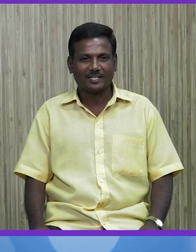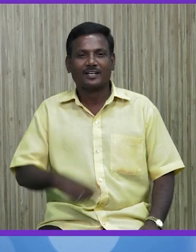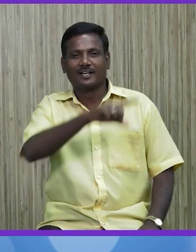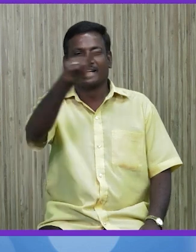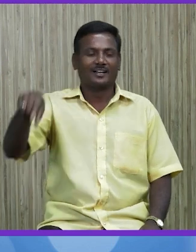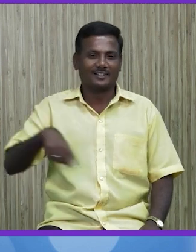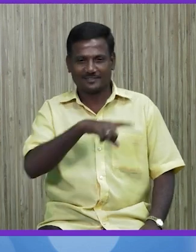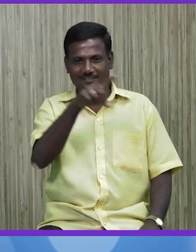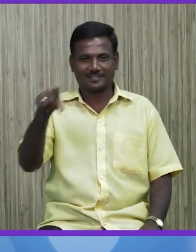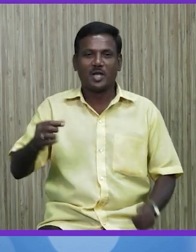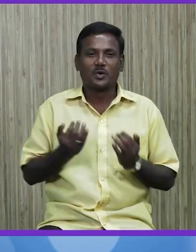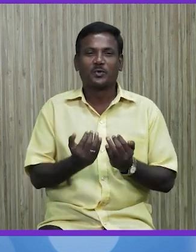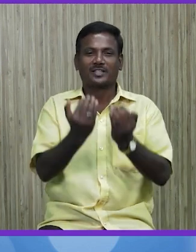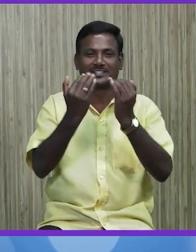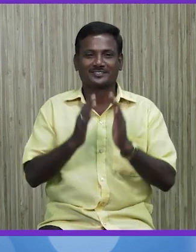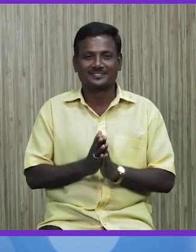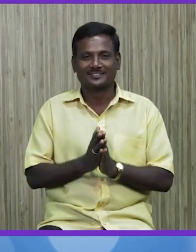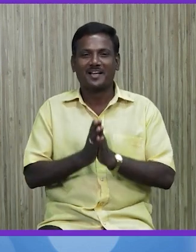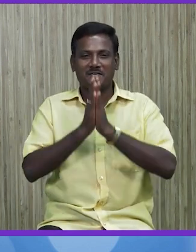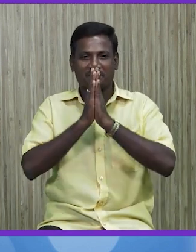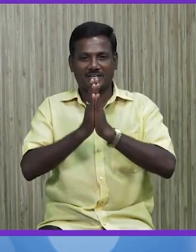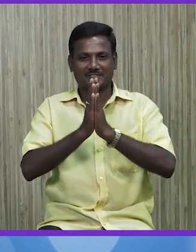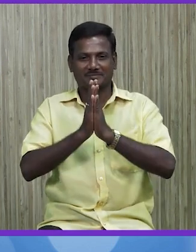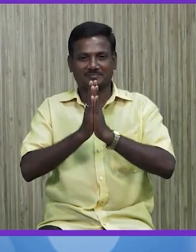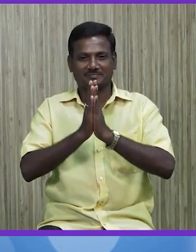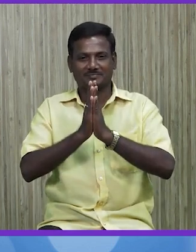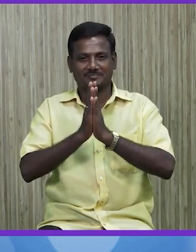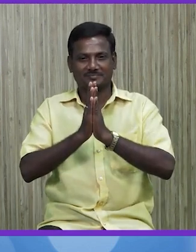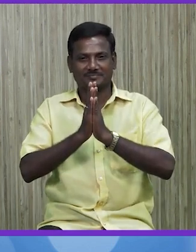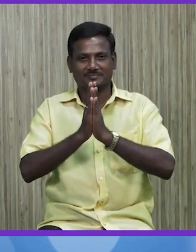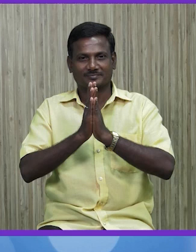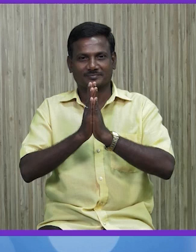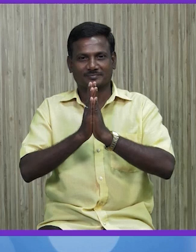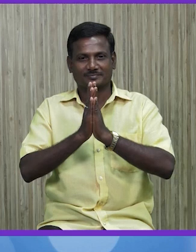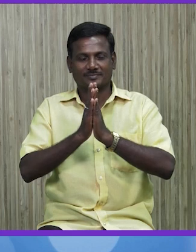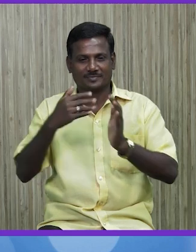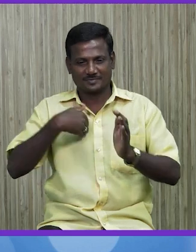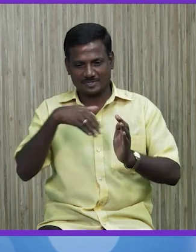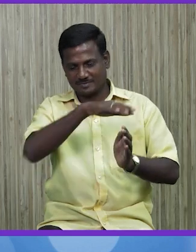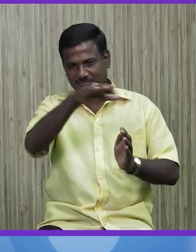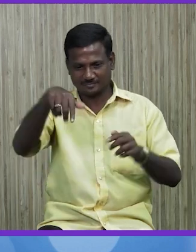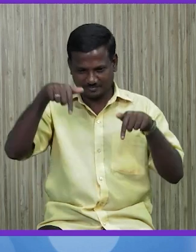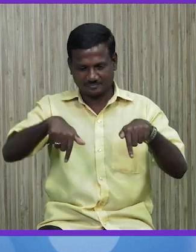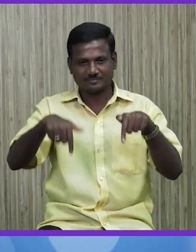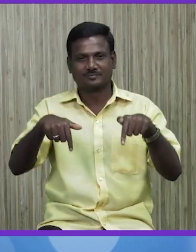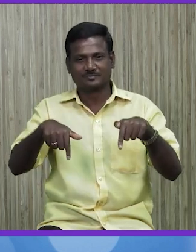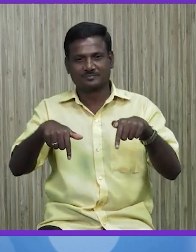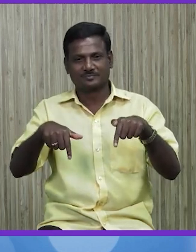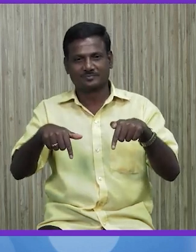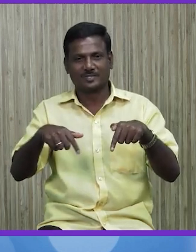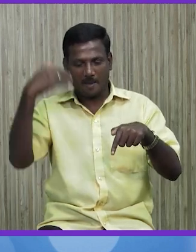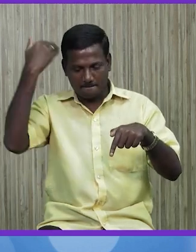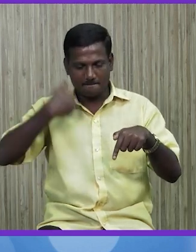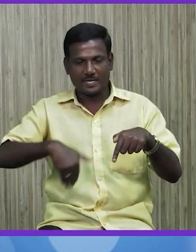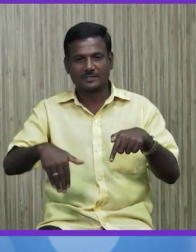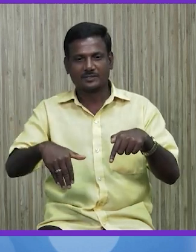அனைத்து குலந்தைகளுக்கும் வணக்கம் நாம் இன்று மனித